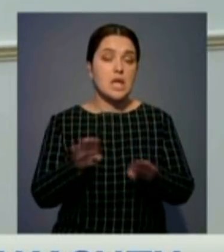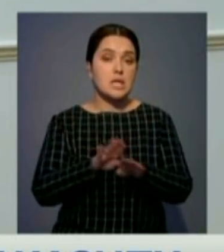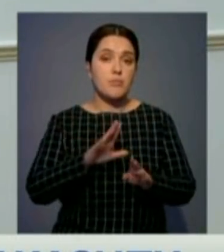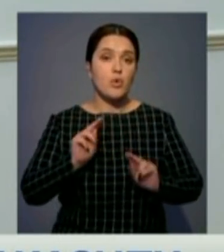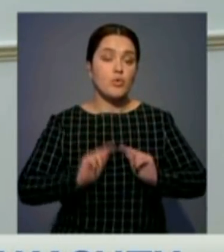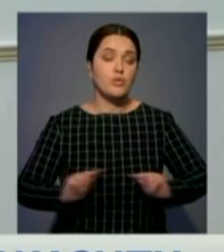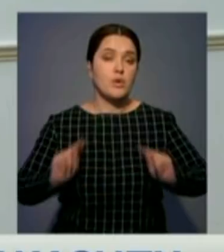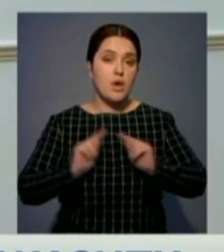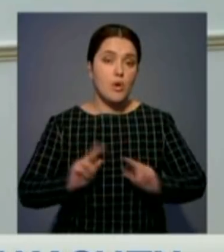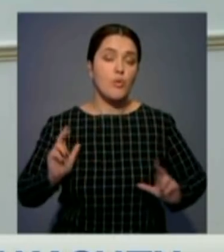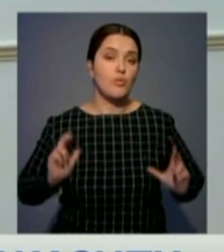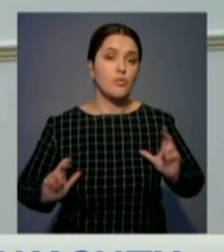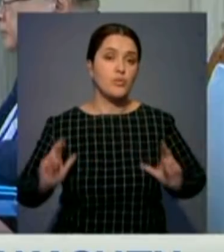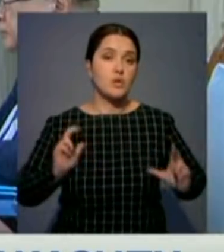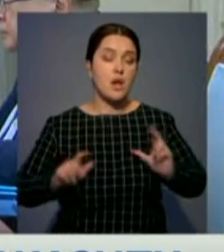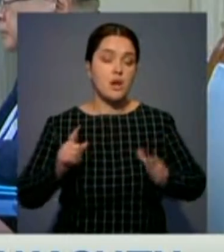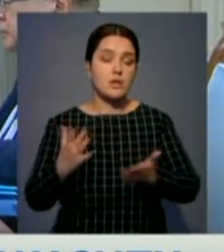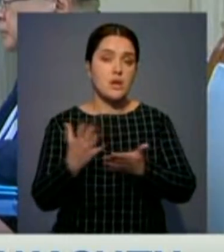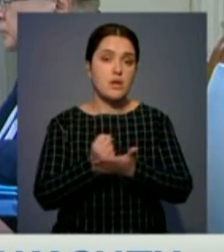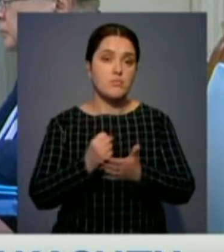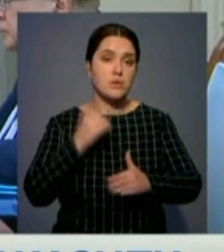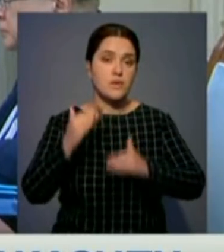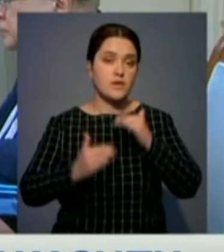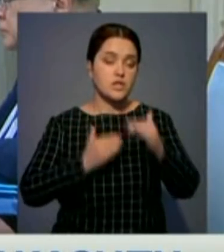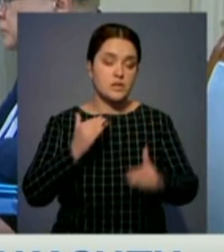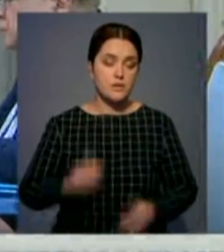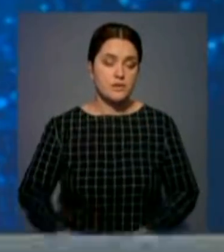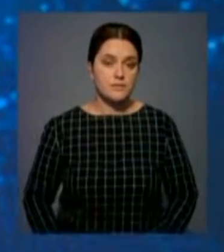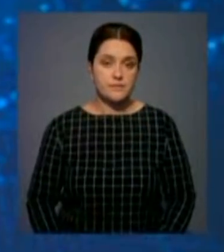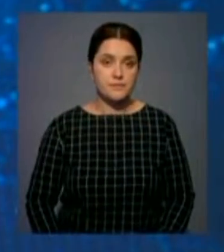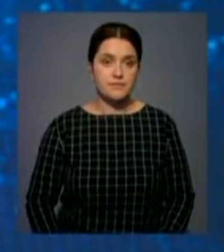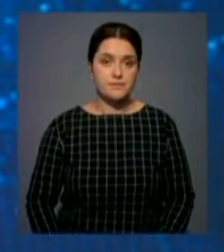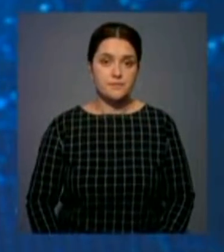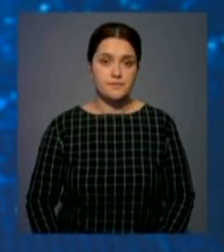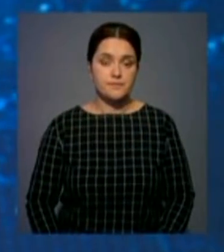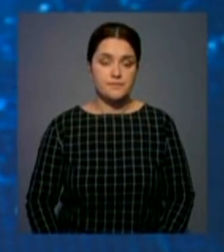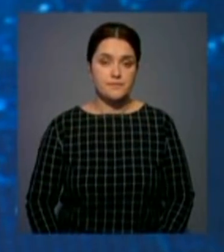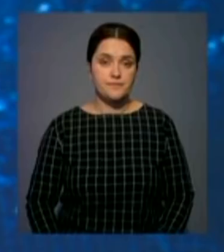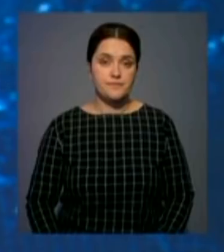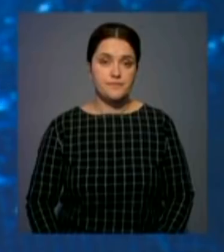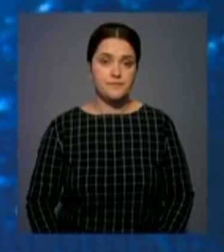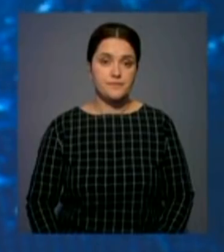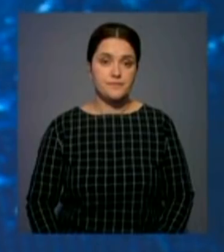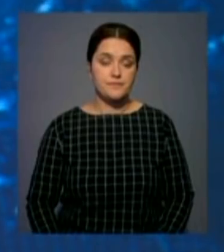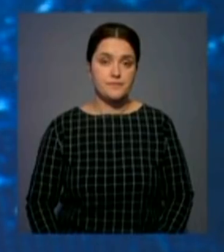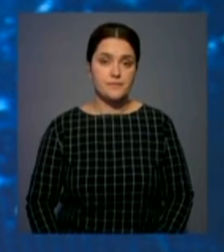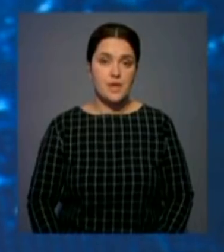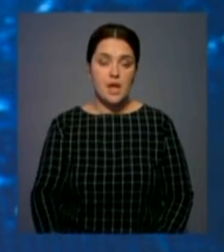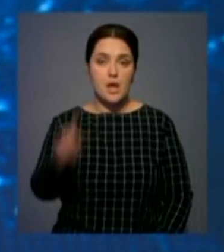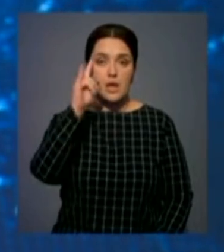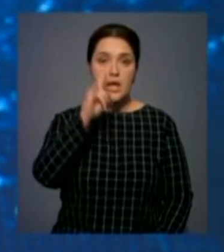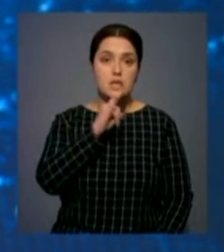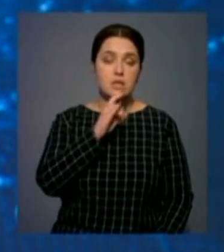педагогического университета, который достиг бы таких вершин. В продолжении темы о сотрудничестве